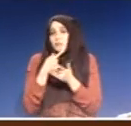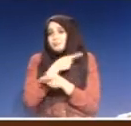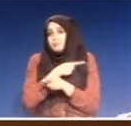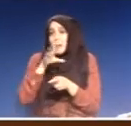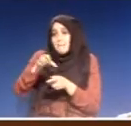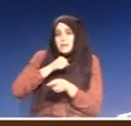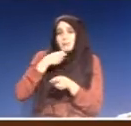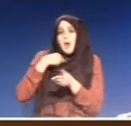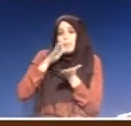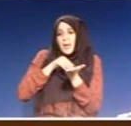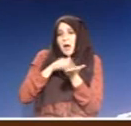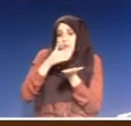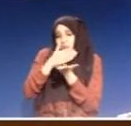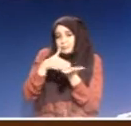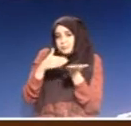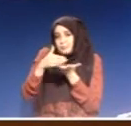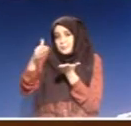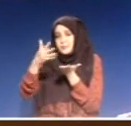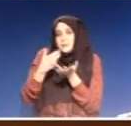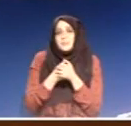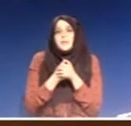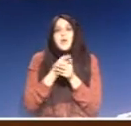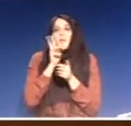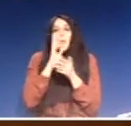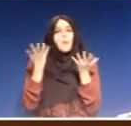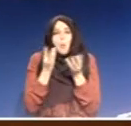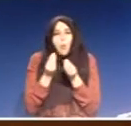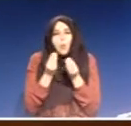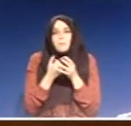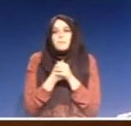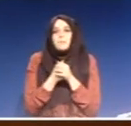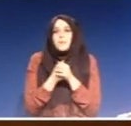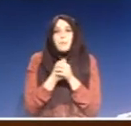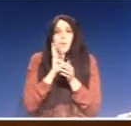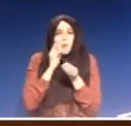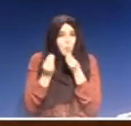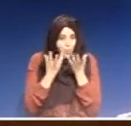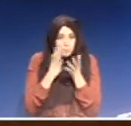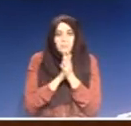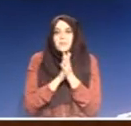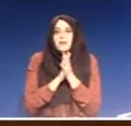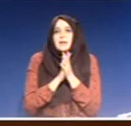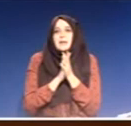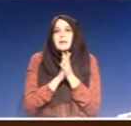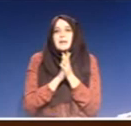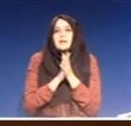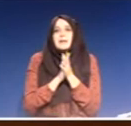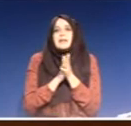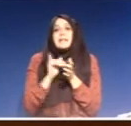و لويك البروبلا وين؟ ماشي اللي راح له الطراب تاعو اللي رفض